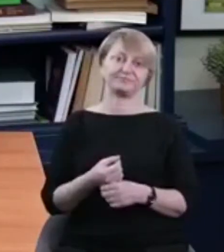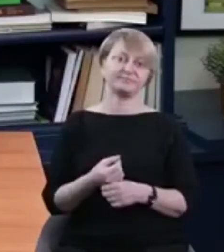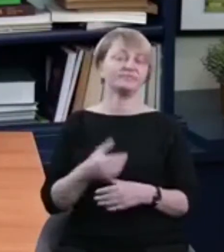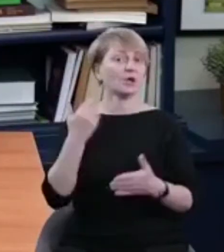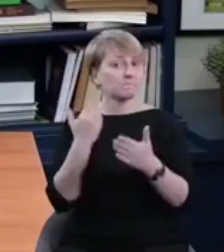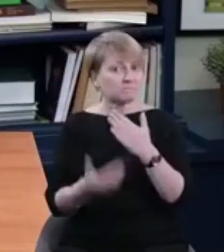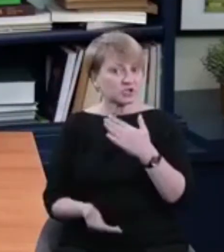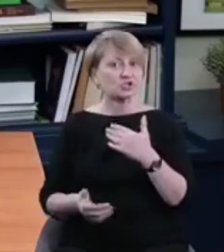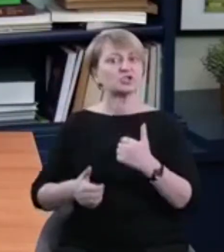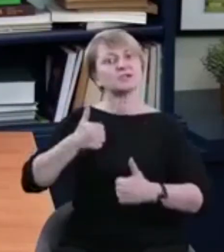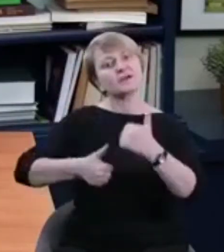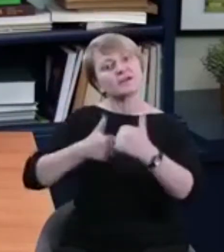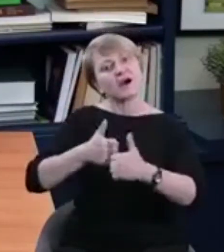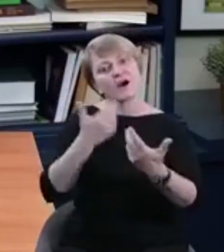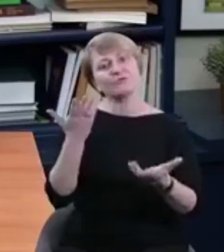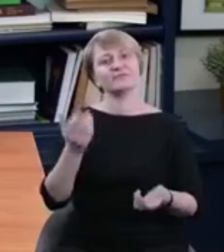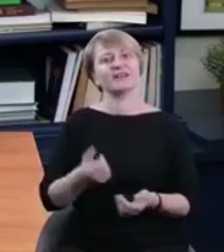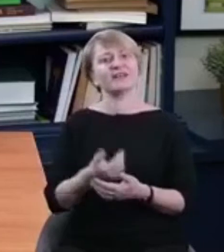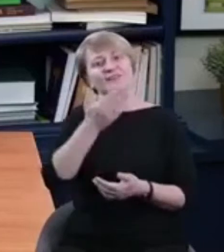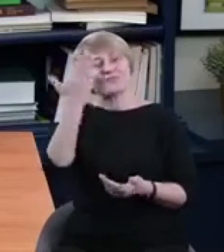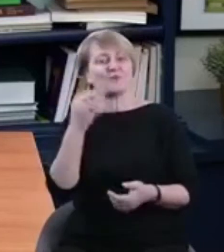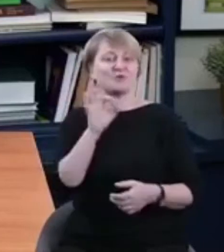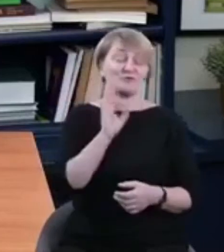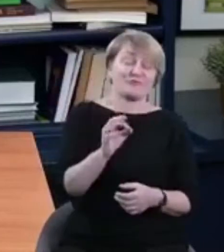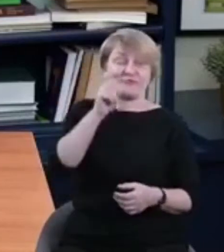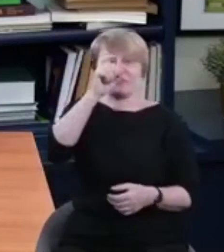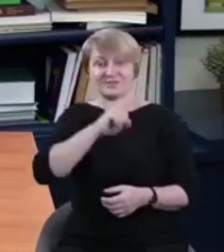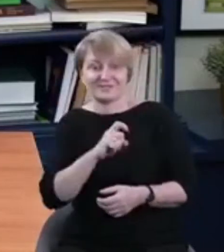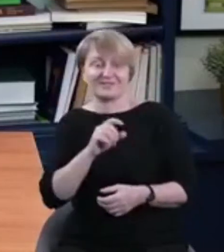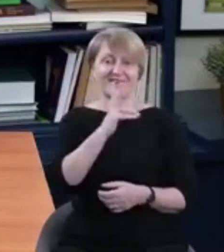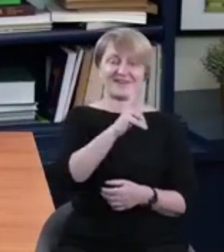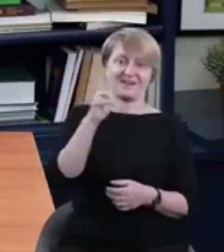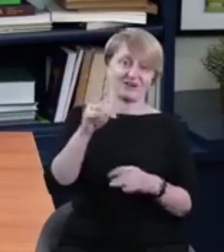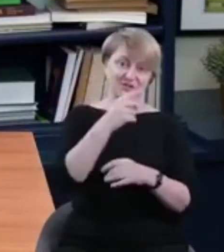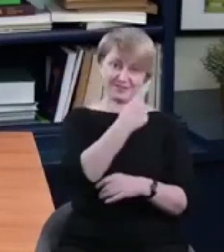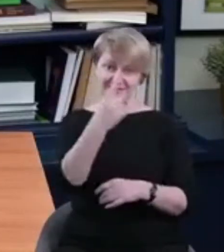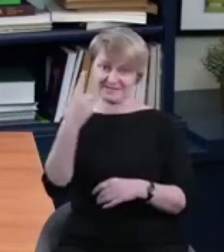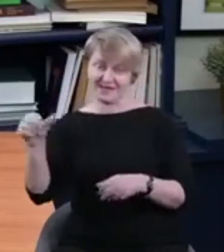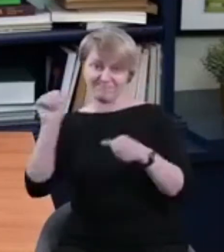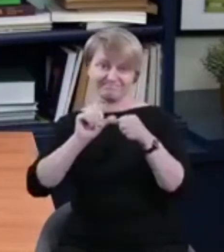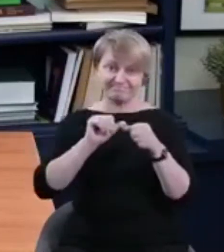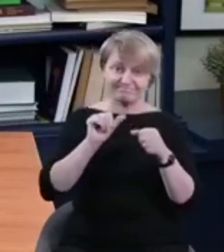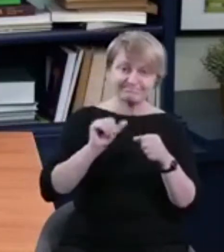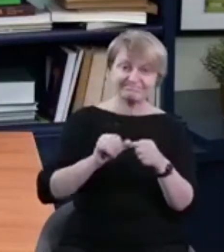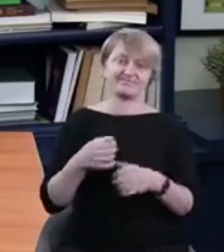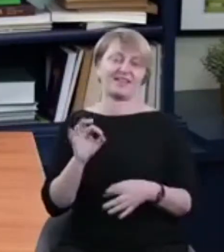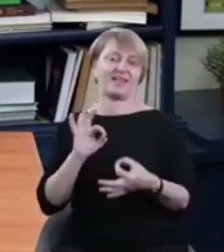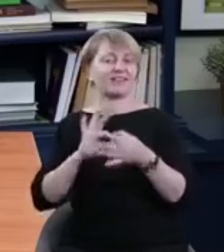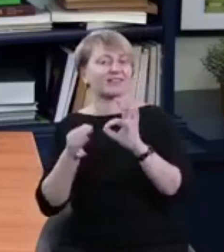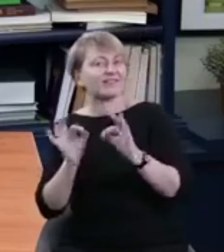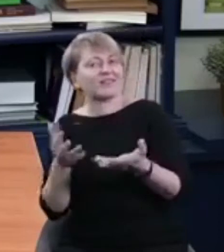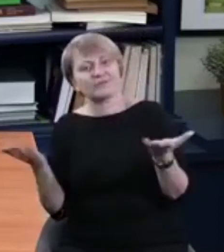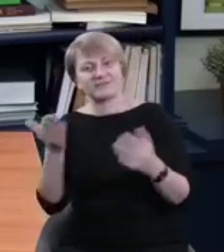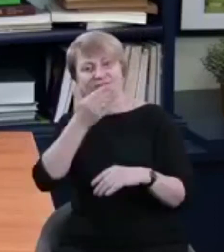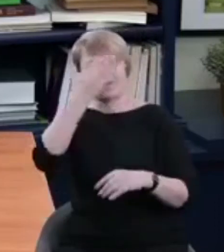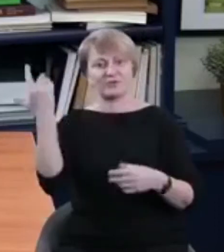przegrałem rywalizację czyste przegrał to realizację to już w zależności od oceny to pewne takie gdybanie co by było gdyby ale w związku